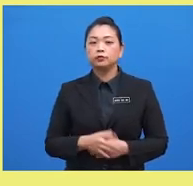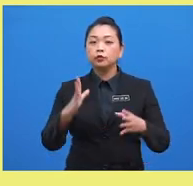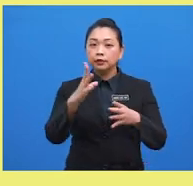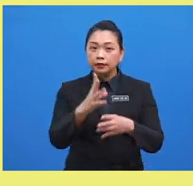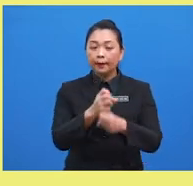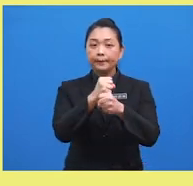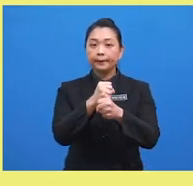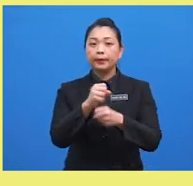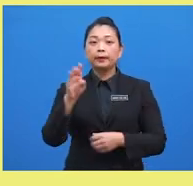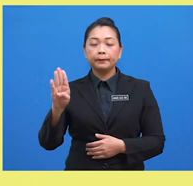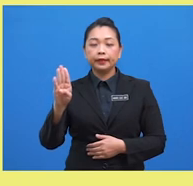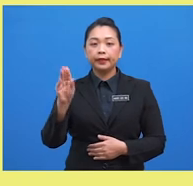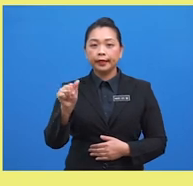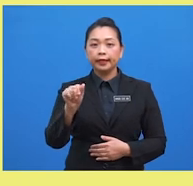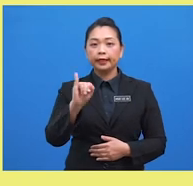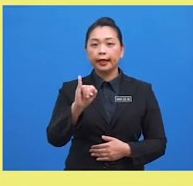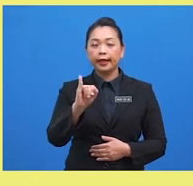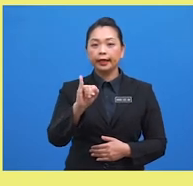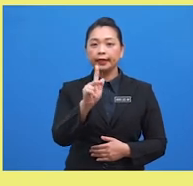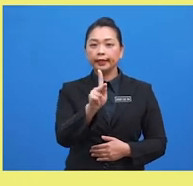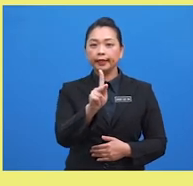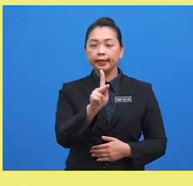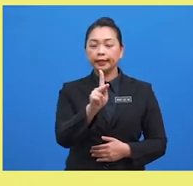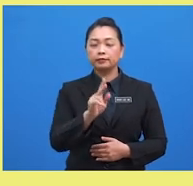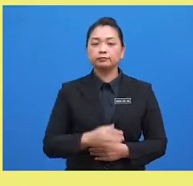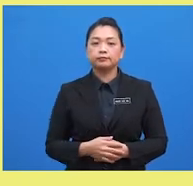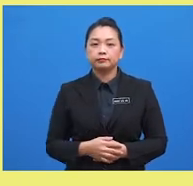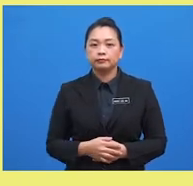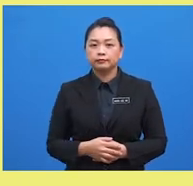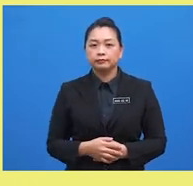ialah B, A, I, K.